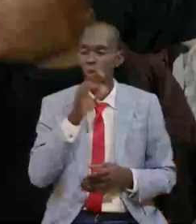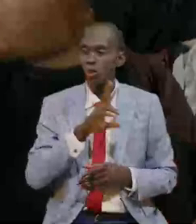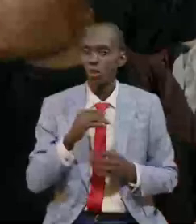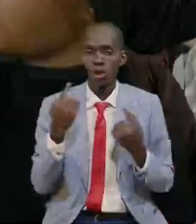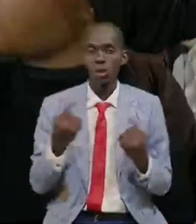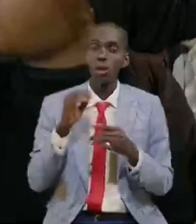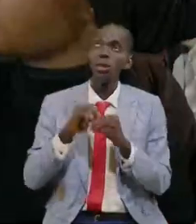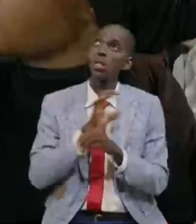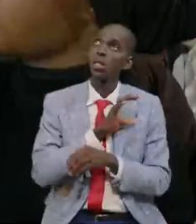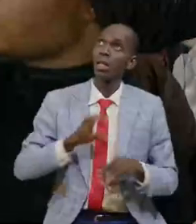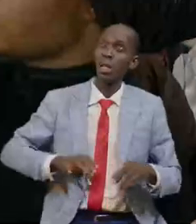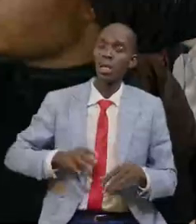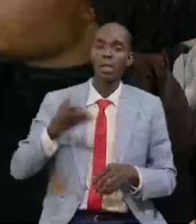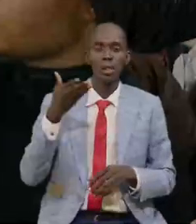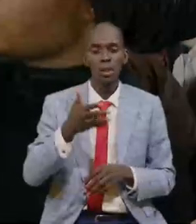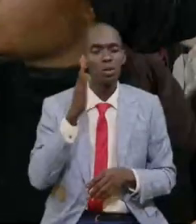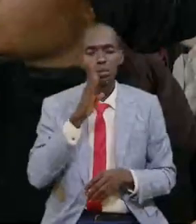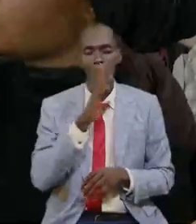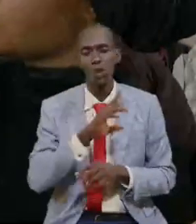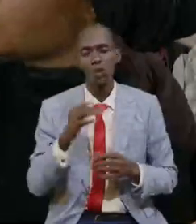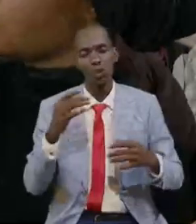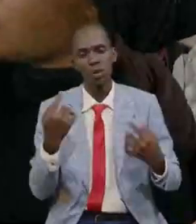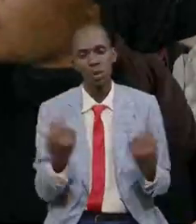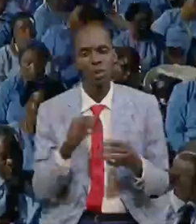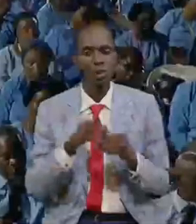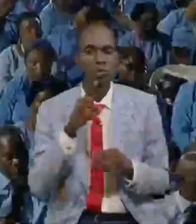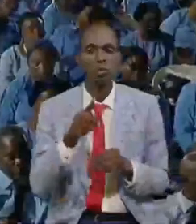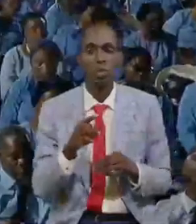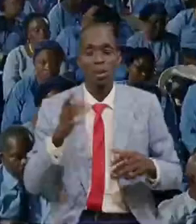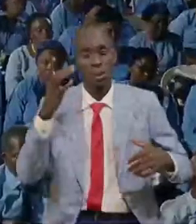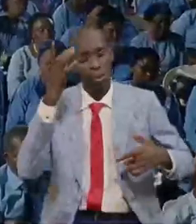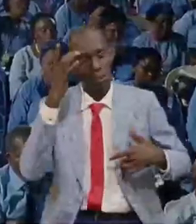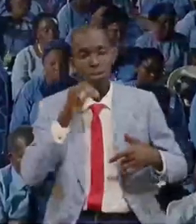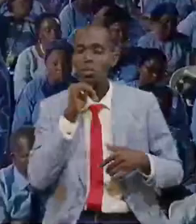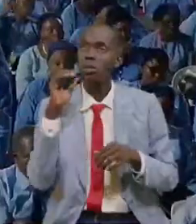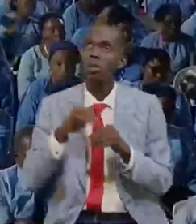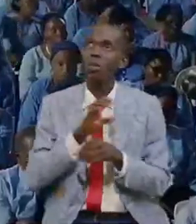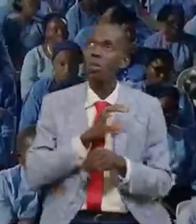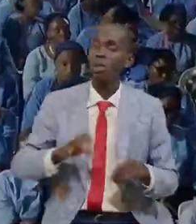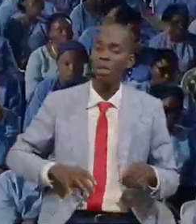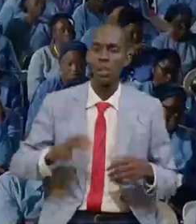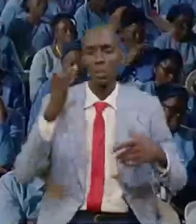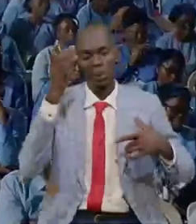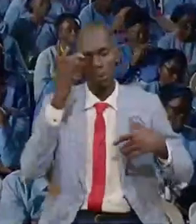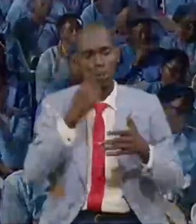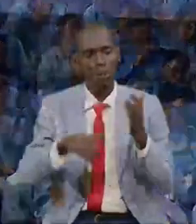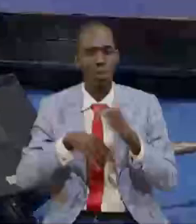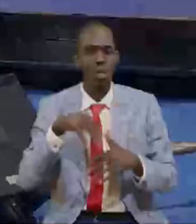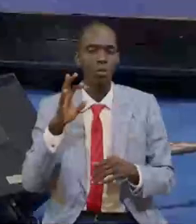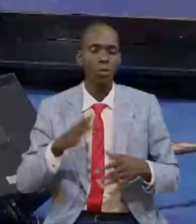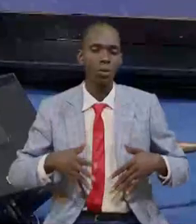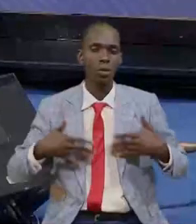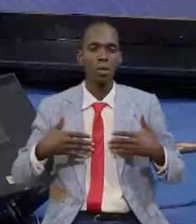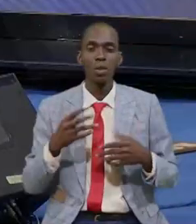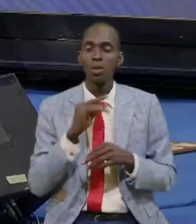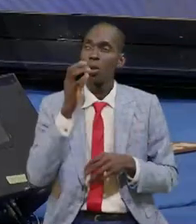vie. Il n'y a pas de maladie en Christ. La maladie annulée de votre vie. Il n'y a pas de malédiction en Christ. La